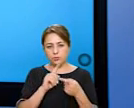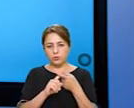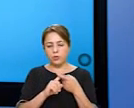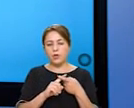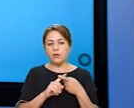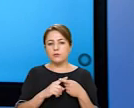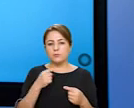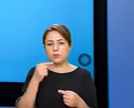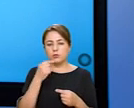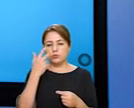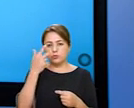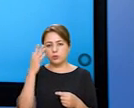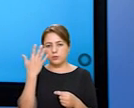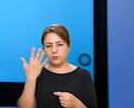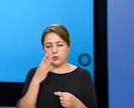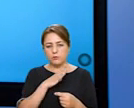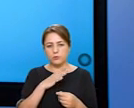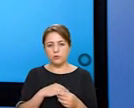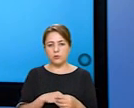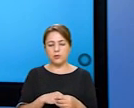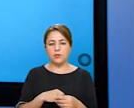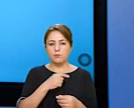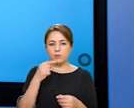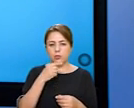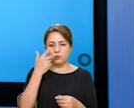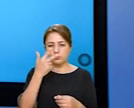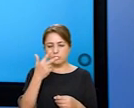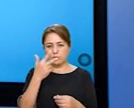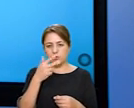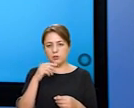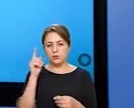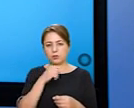minus 3/5. Natijamiz minus 1.3/2 ekan.